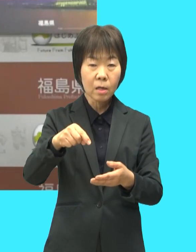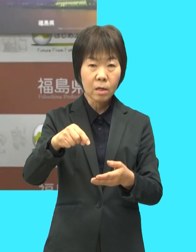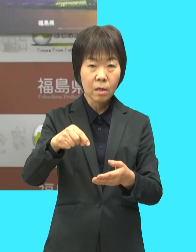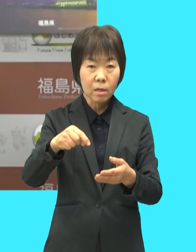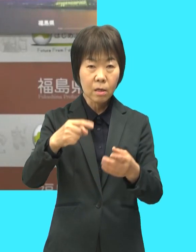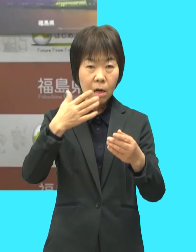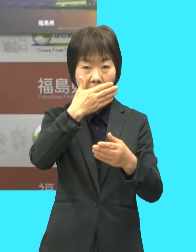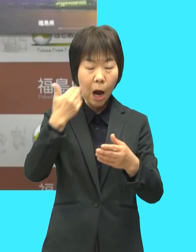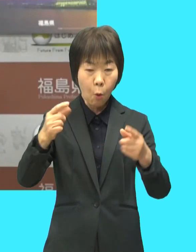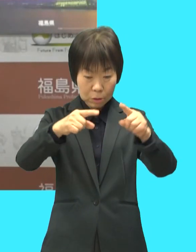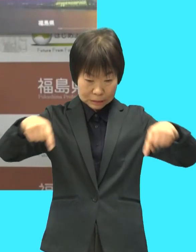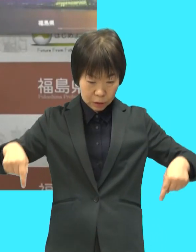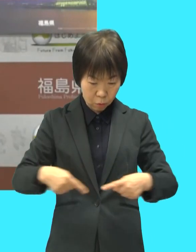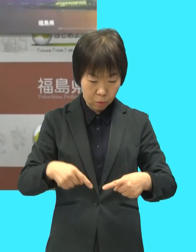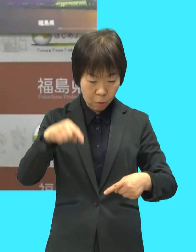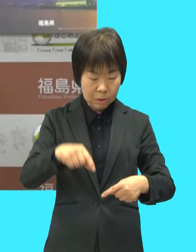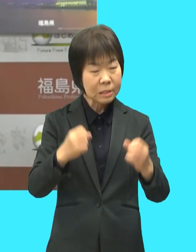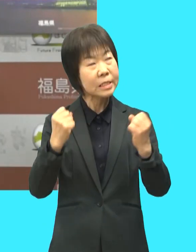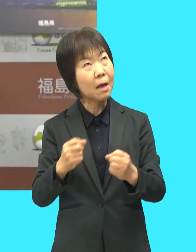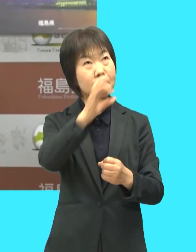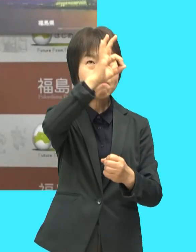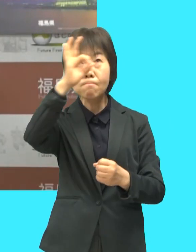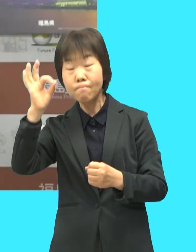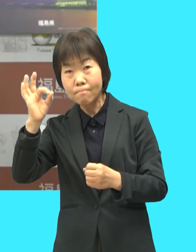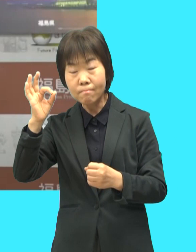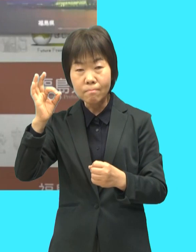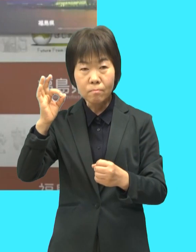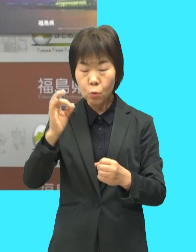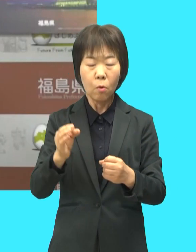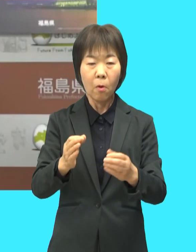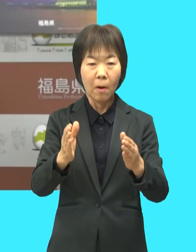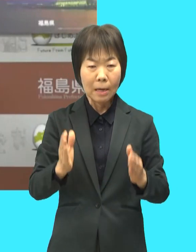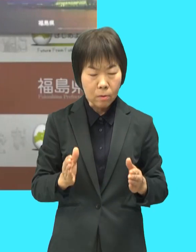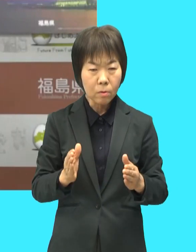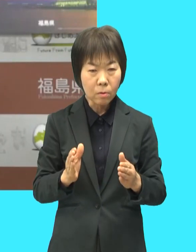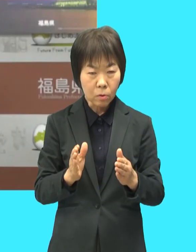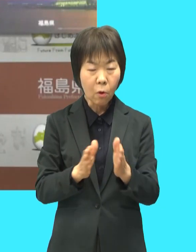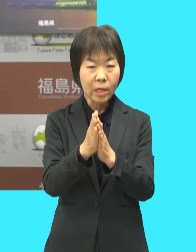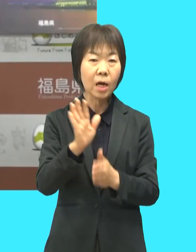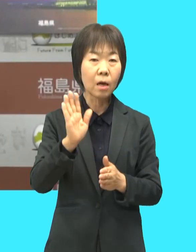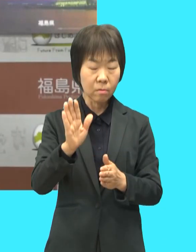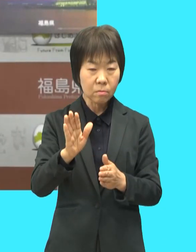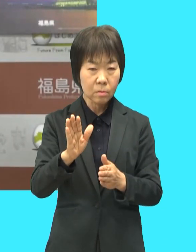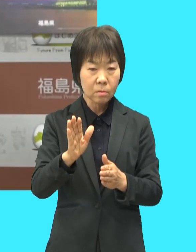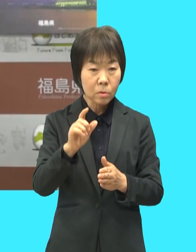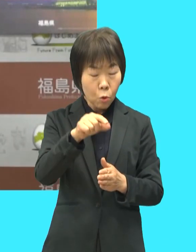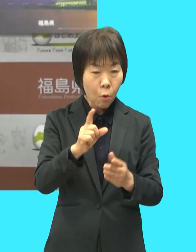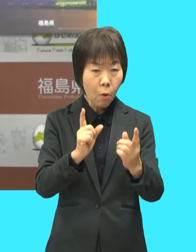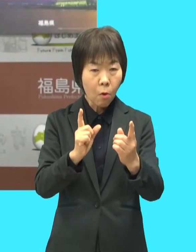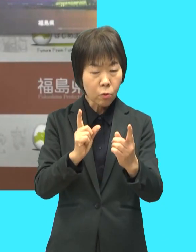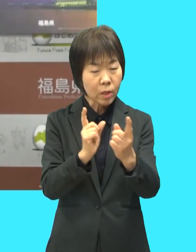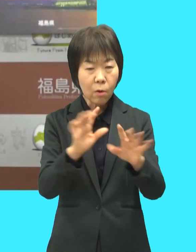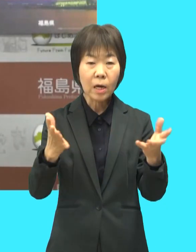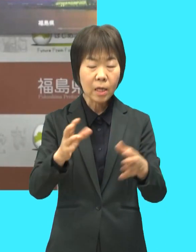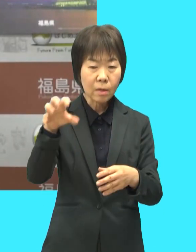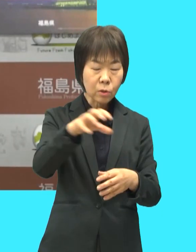ブルーシートを引いてとどまるような形で その花見を一律に実施するような呼びかけをする一方で、そこまでの対応していないところもあります